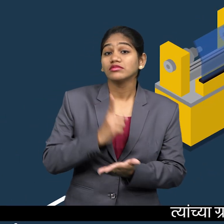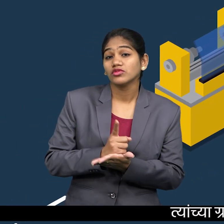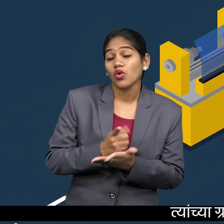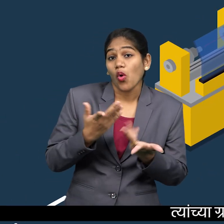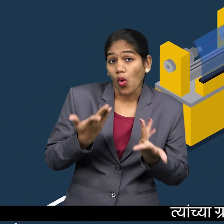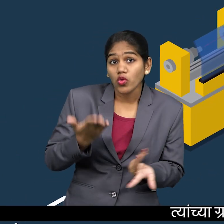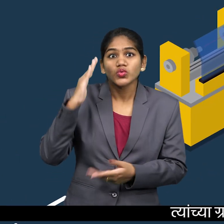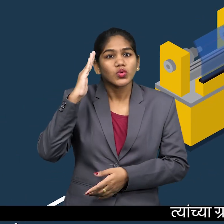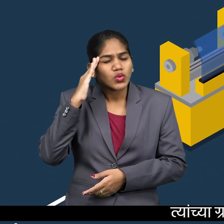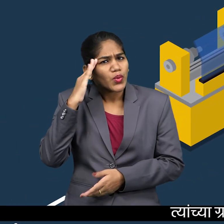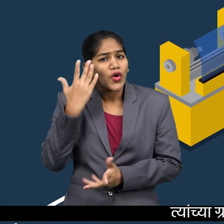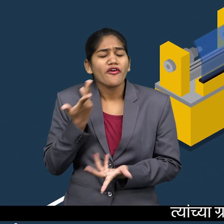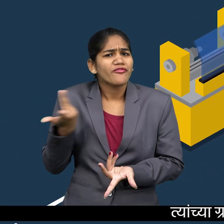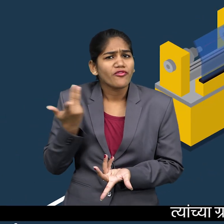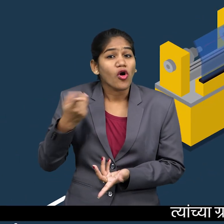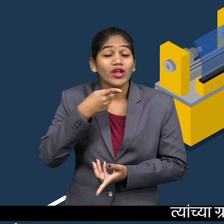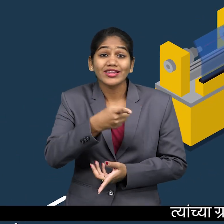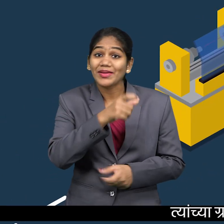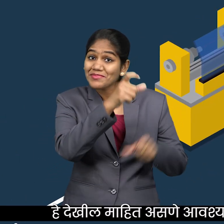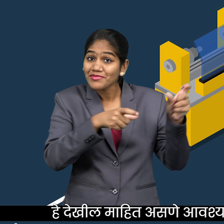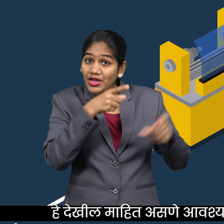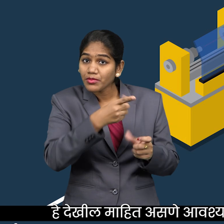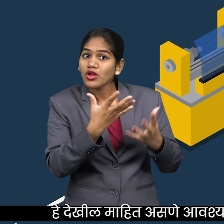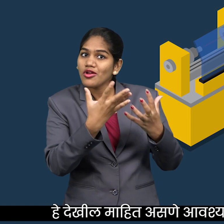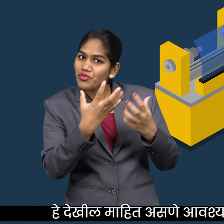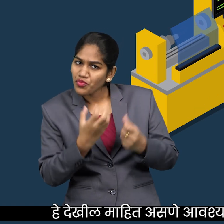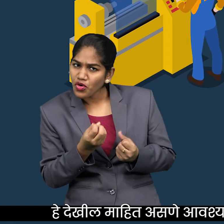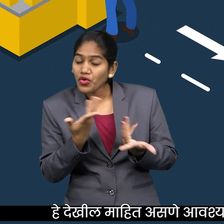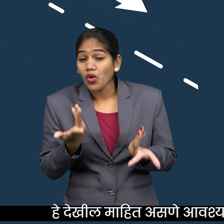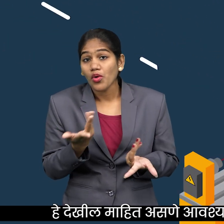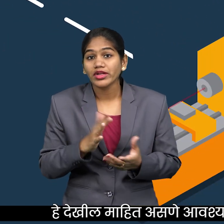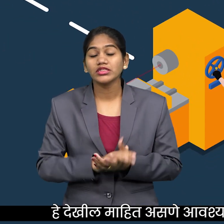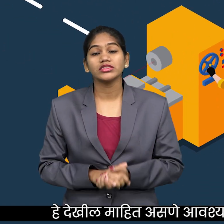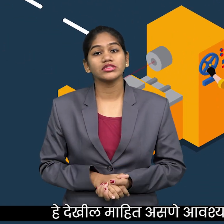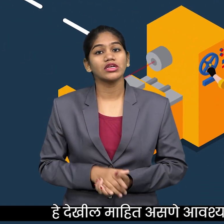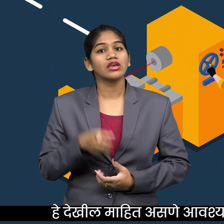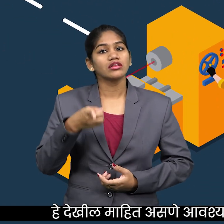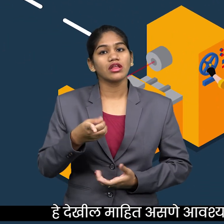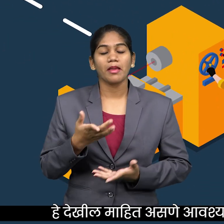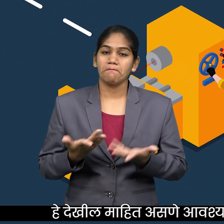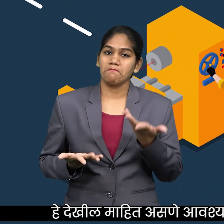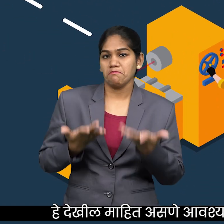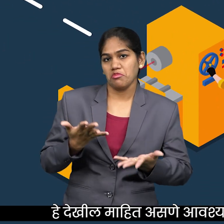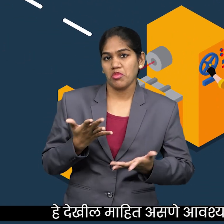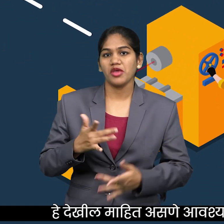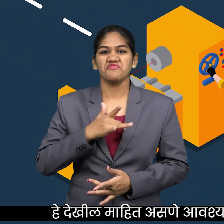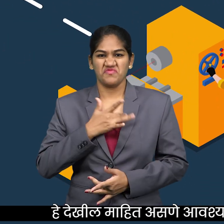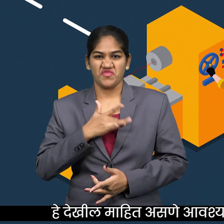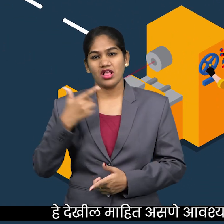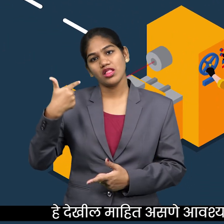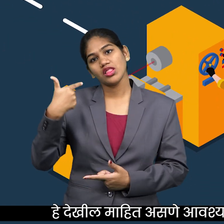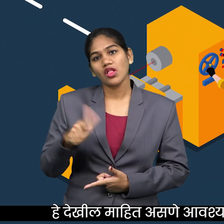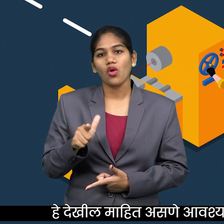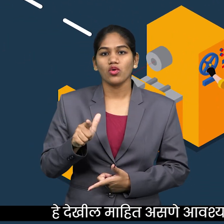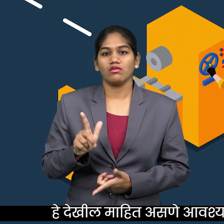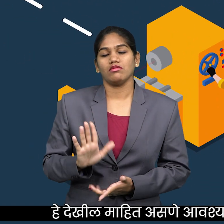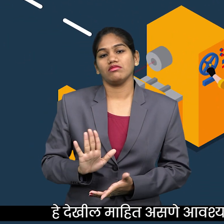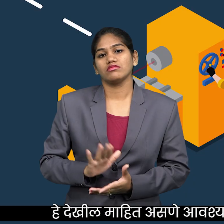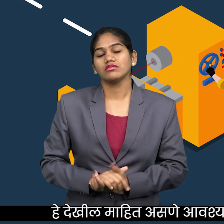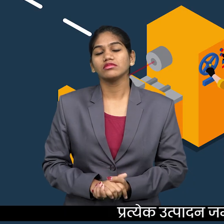त्यांच्या ग्राहकांना काय हवे आहे हे देखील माहीत असणे आवश्यक आहे. अन्यथा त्यांचे नुकसान होऊ